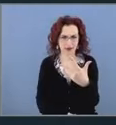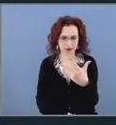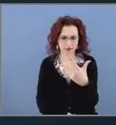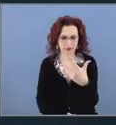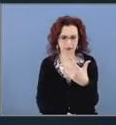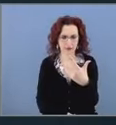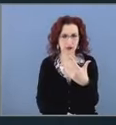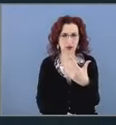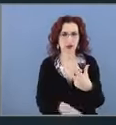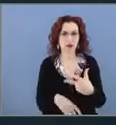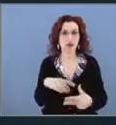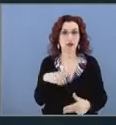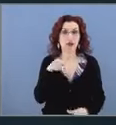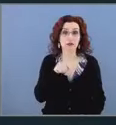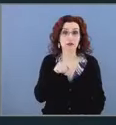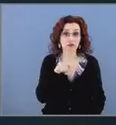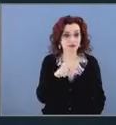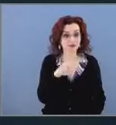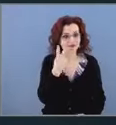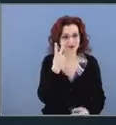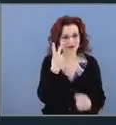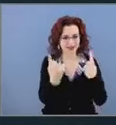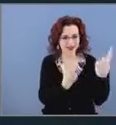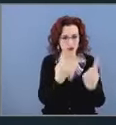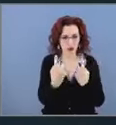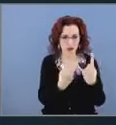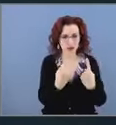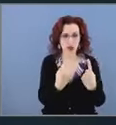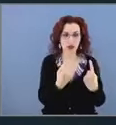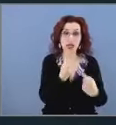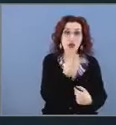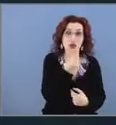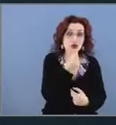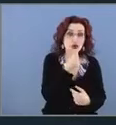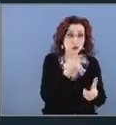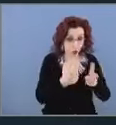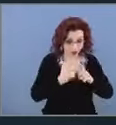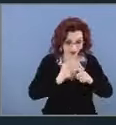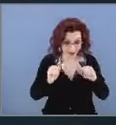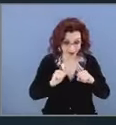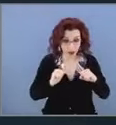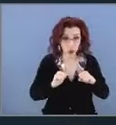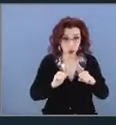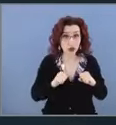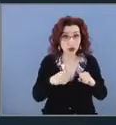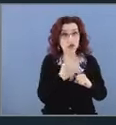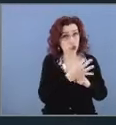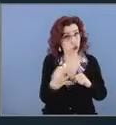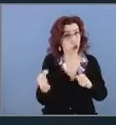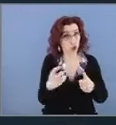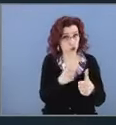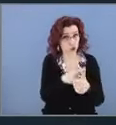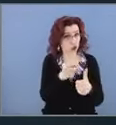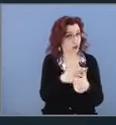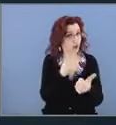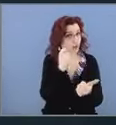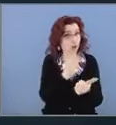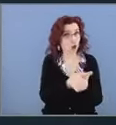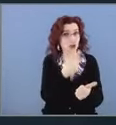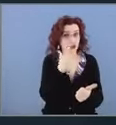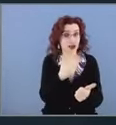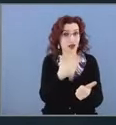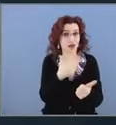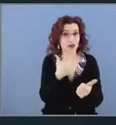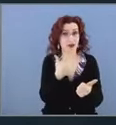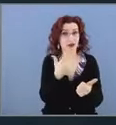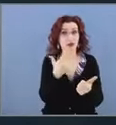cibo come determinante di salute è assolutamente fondamentale, sia nella promozione di nuove